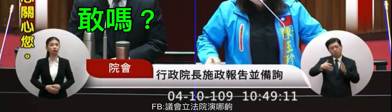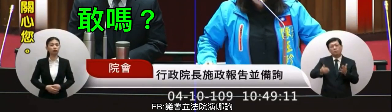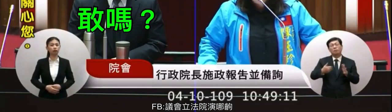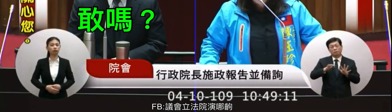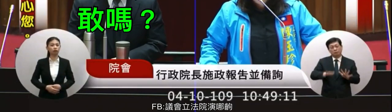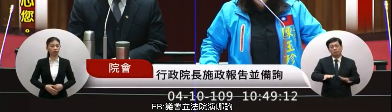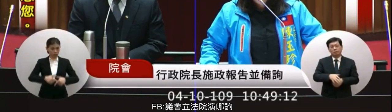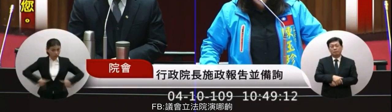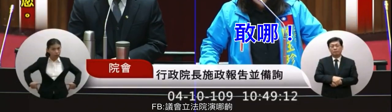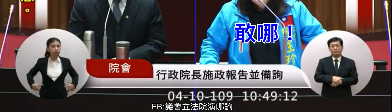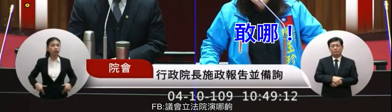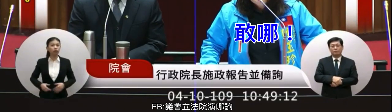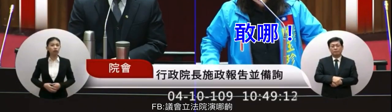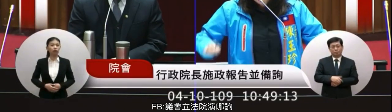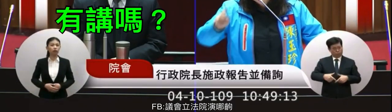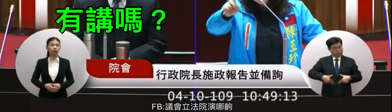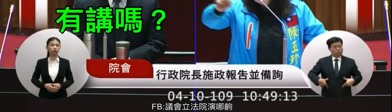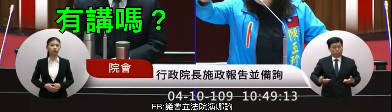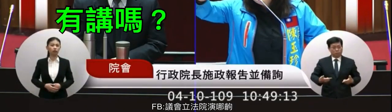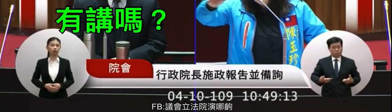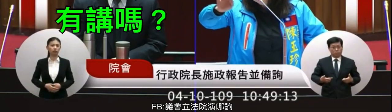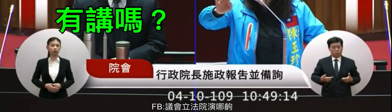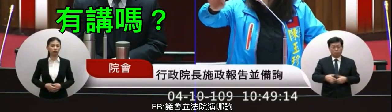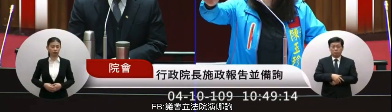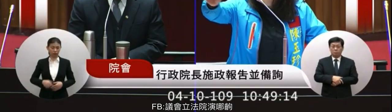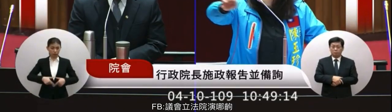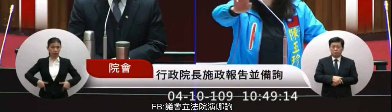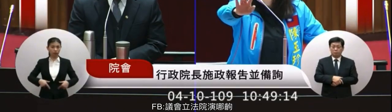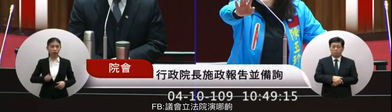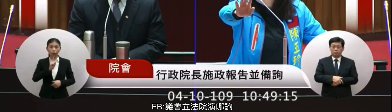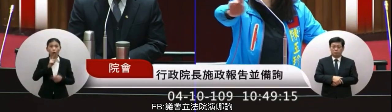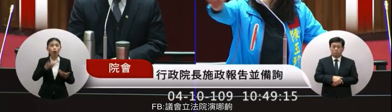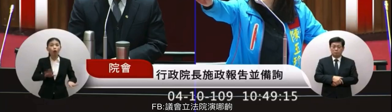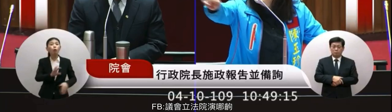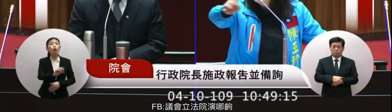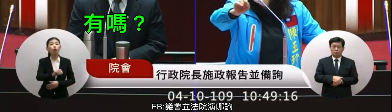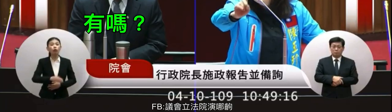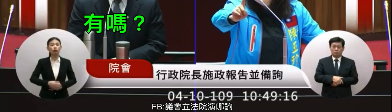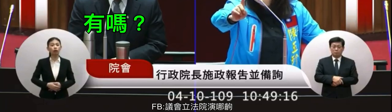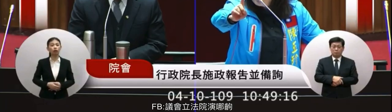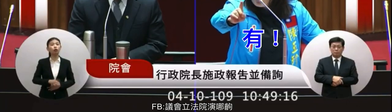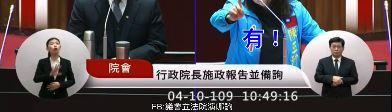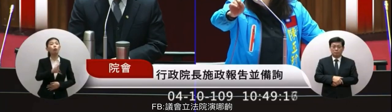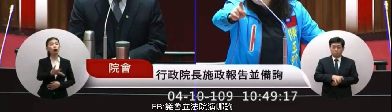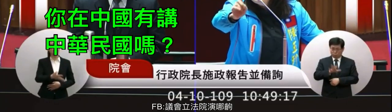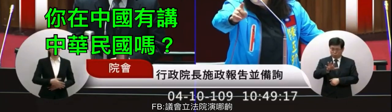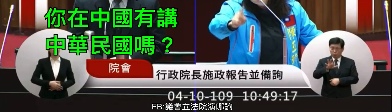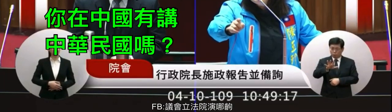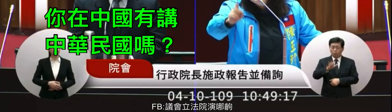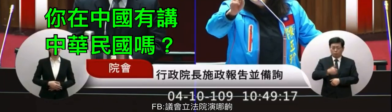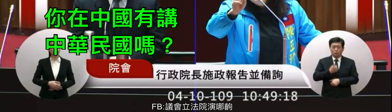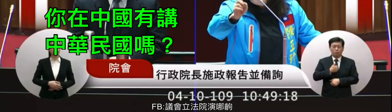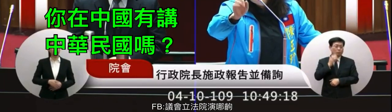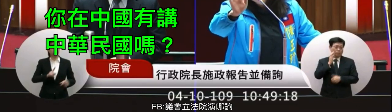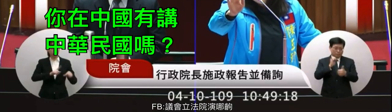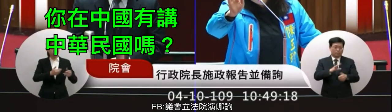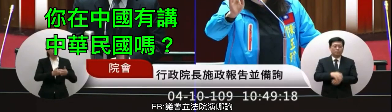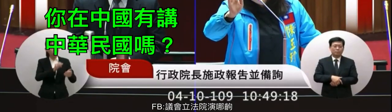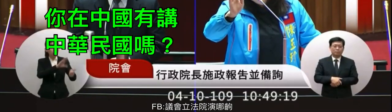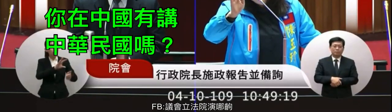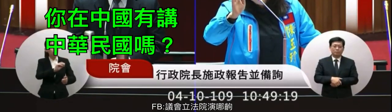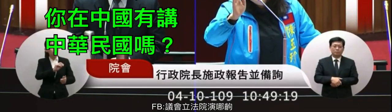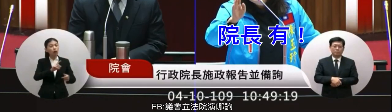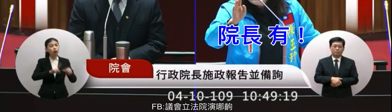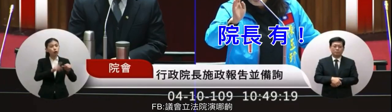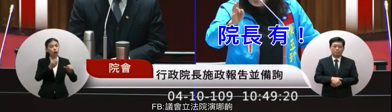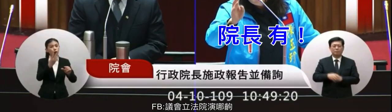因为我今天是要讲，敢啊！你知道那天？不要浪费我太多时间。 有吗？ 有，我顺便告诉你， 中国有讲中华